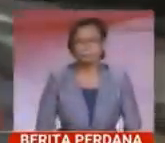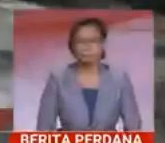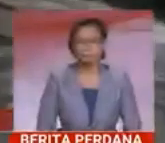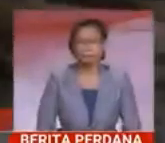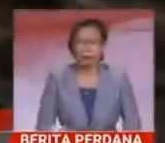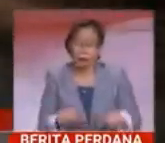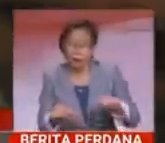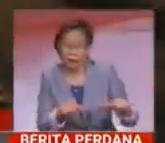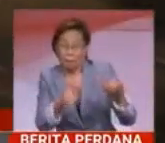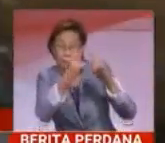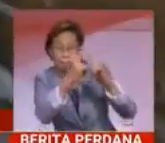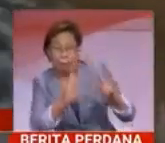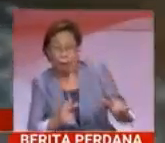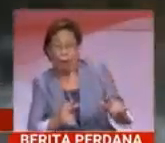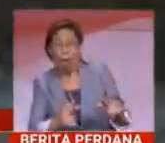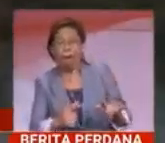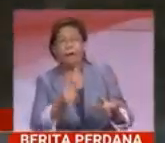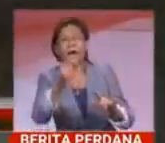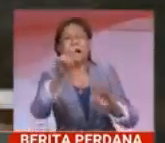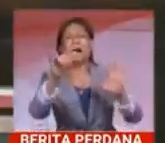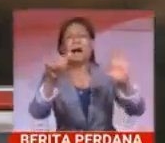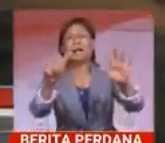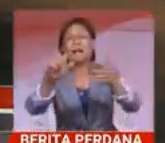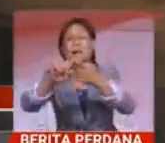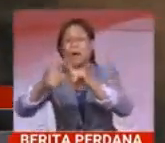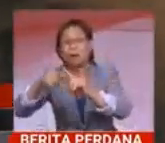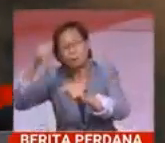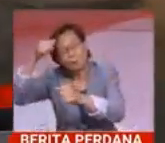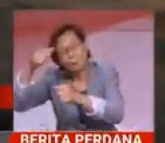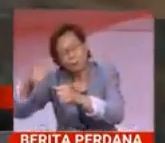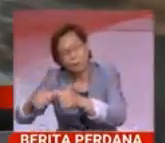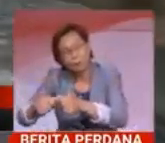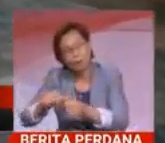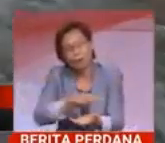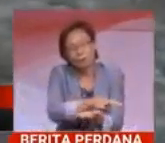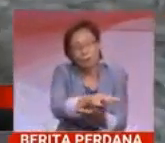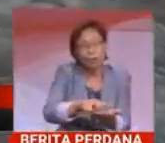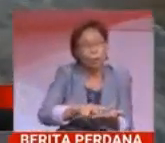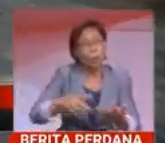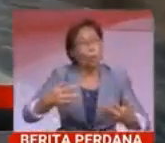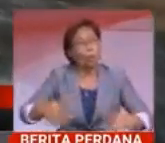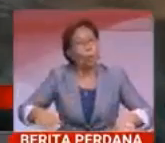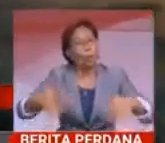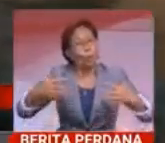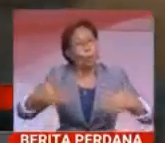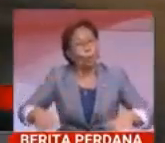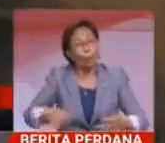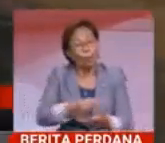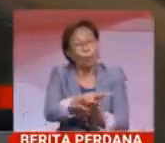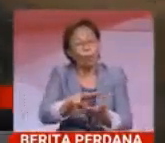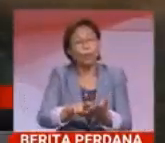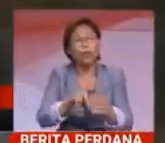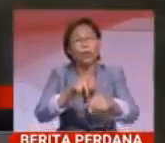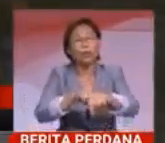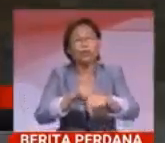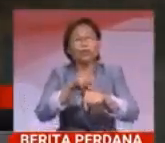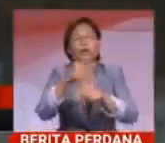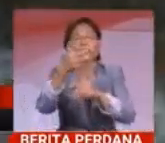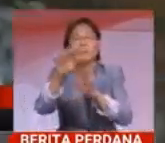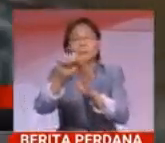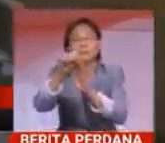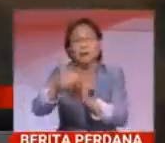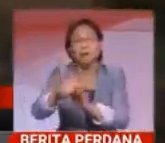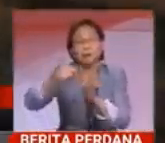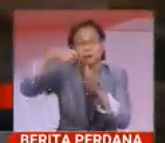activity perkemahan sahabat diabadikan dalam video berdurasi 15 hal itu